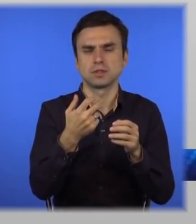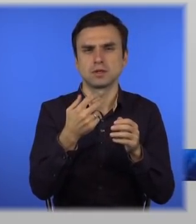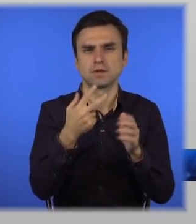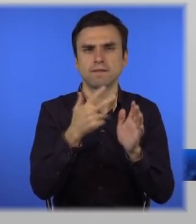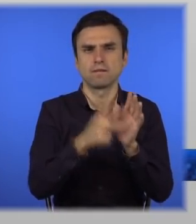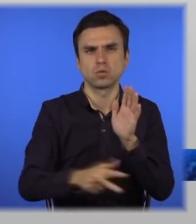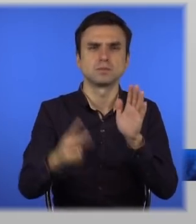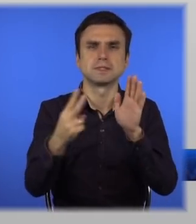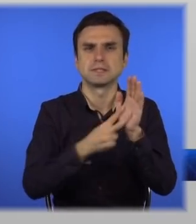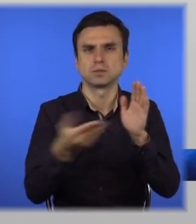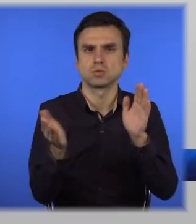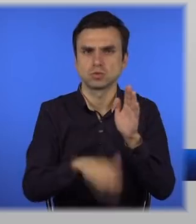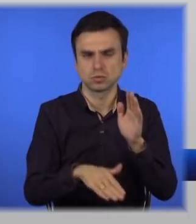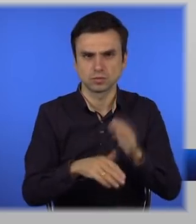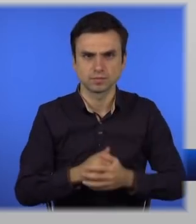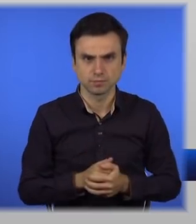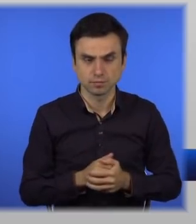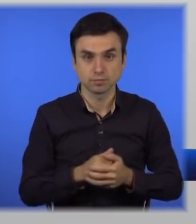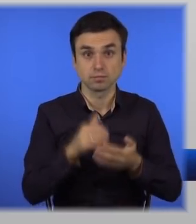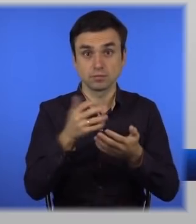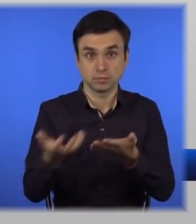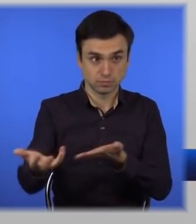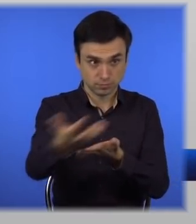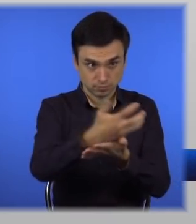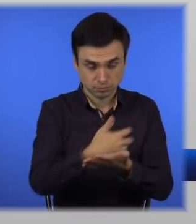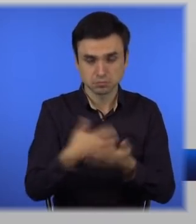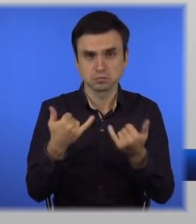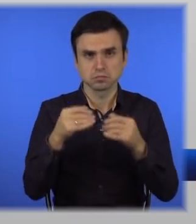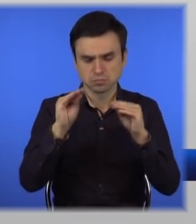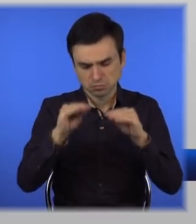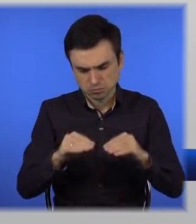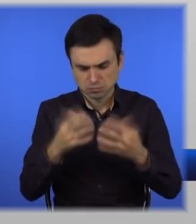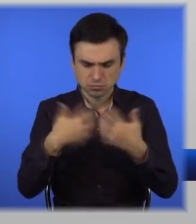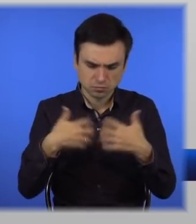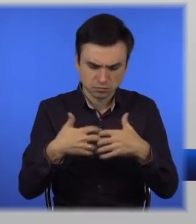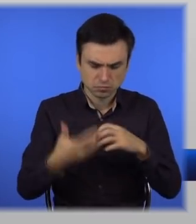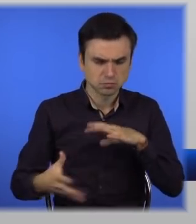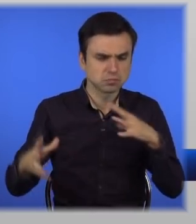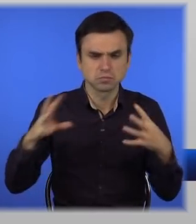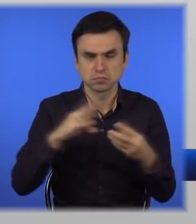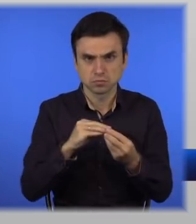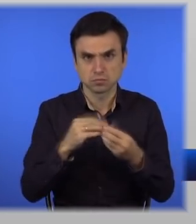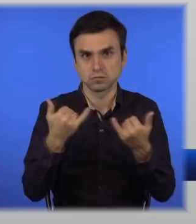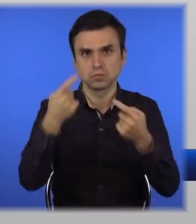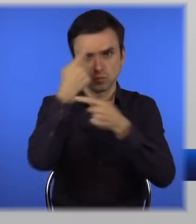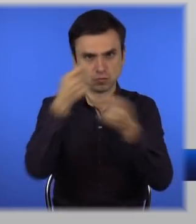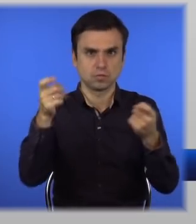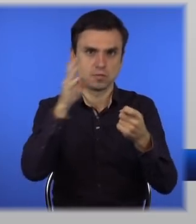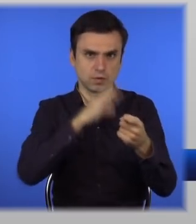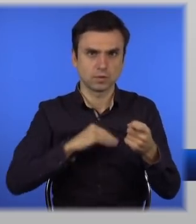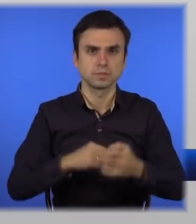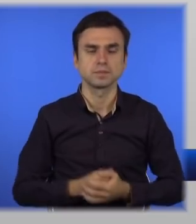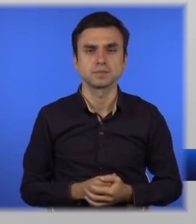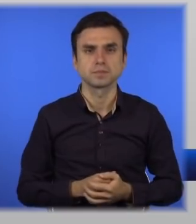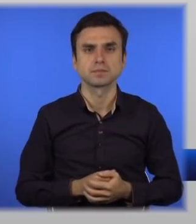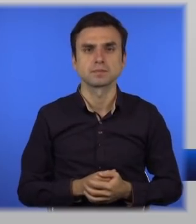Майже 17% з опитуваних віддали свої голоси за опозиційний блок. Але це у два рази менше, ніж заявляла раніше сама